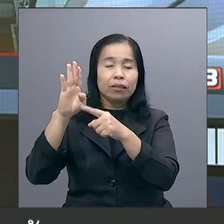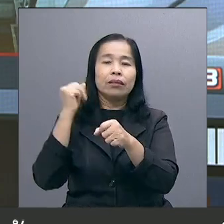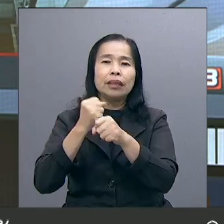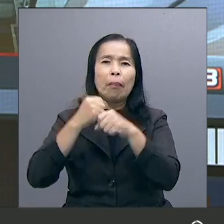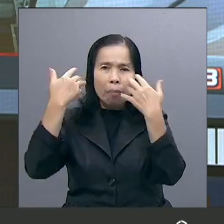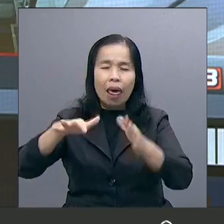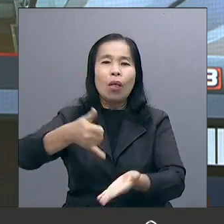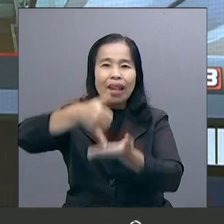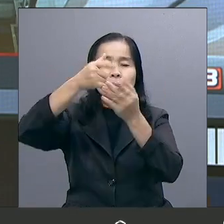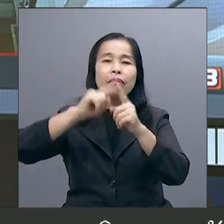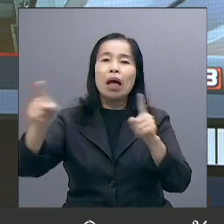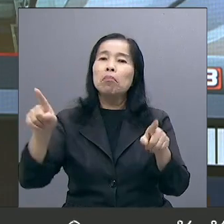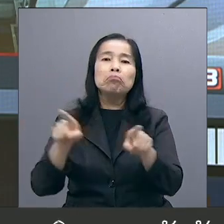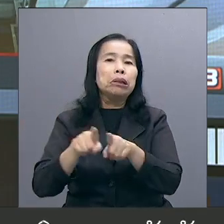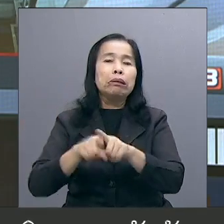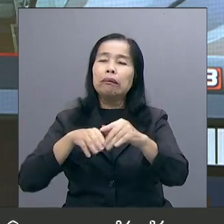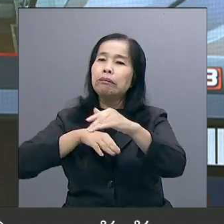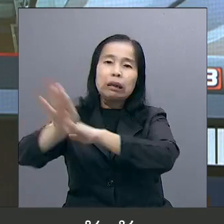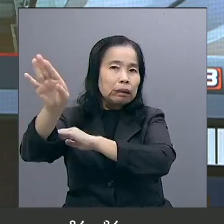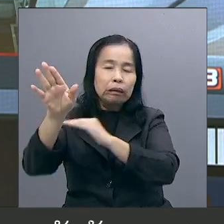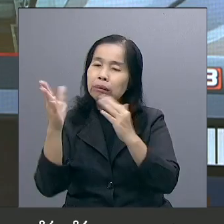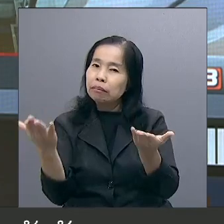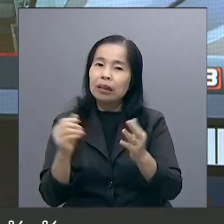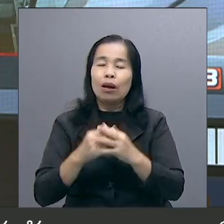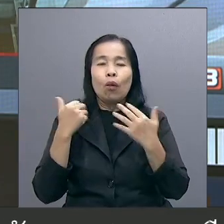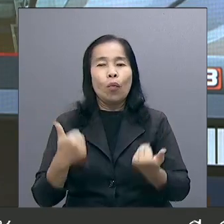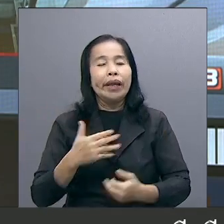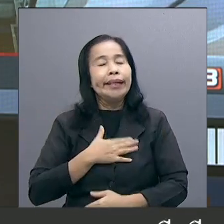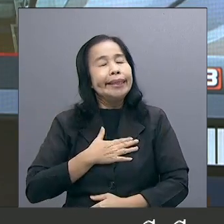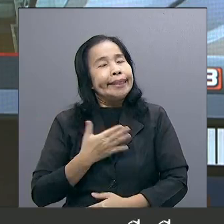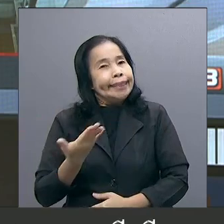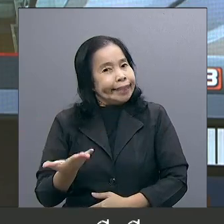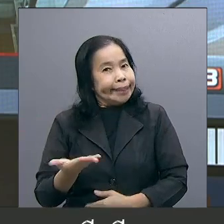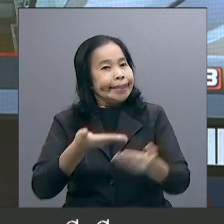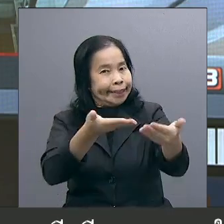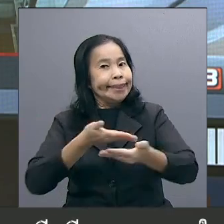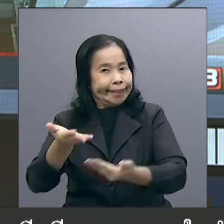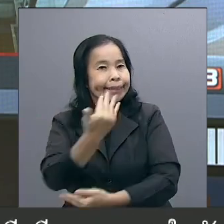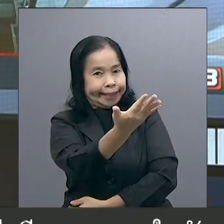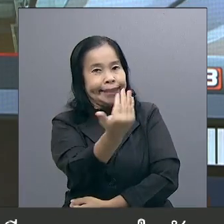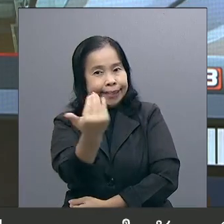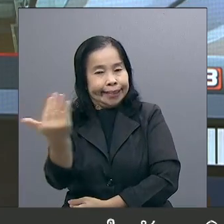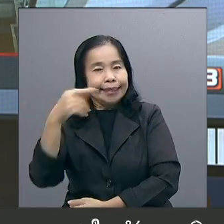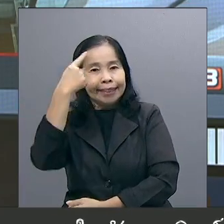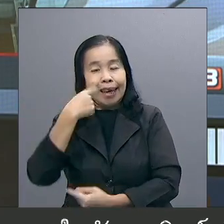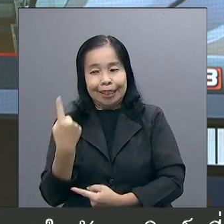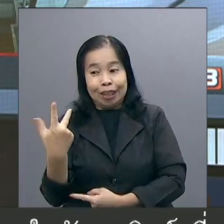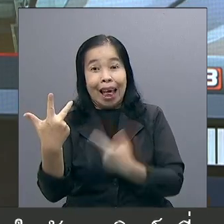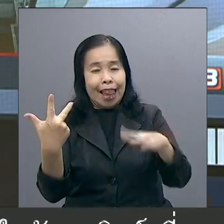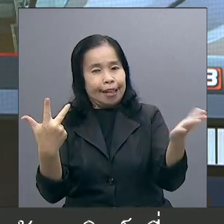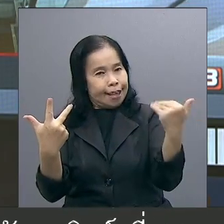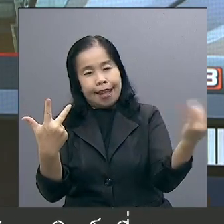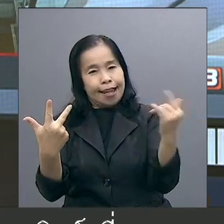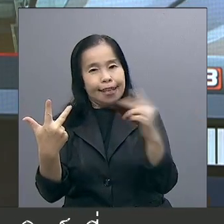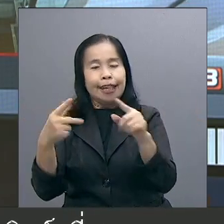ฟต์ เหมือนกันและถูกทงาน เอาเป็ว่า นะวันนี้ในรายการของเรา เพิ่นที่เลยใครทเปนผู้สื่หายเพิ้มเติมแจ้งเขามาได้เลย p Babe